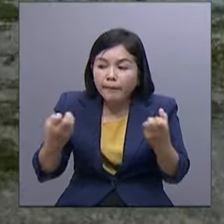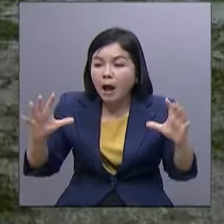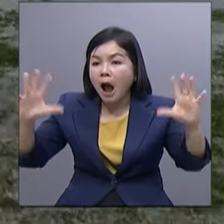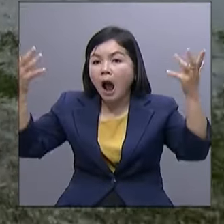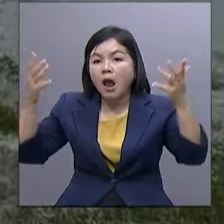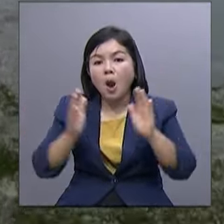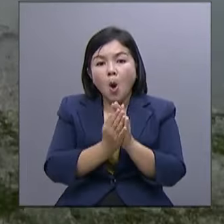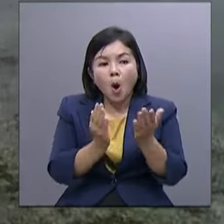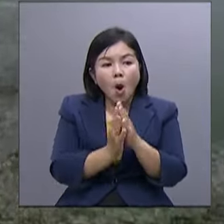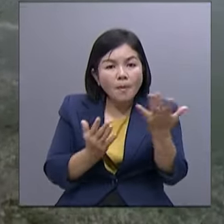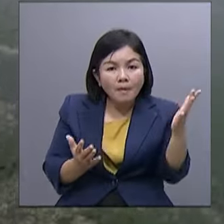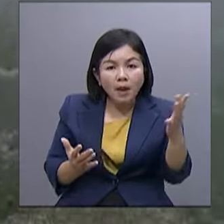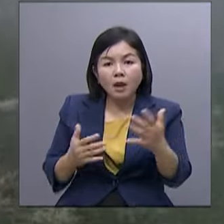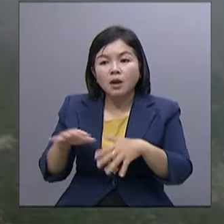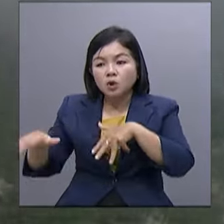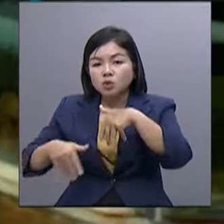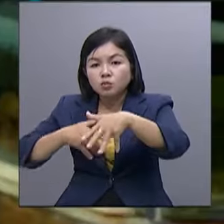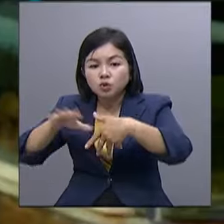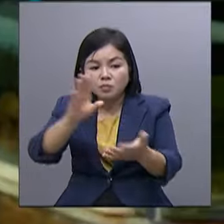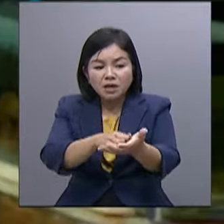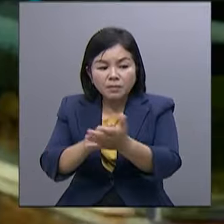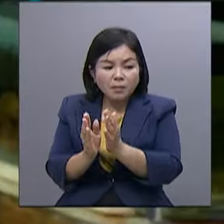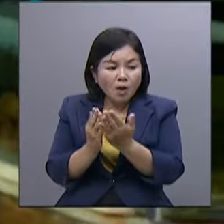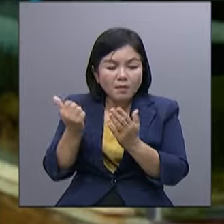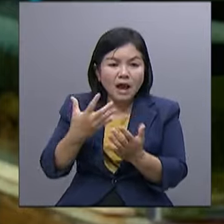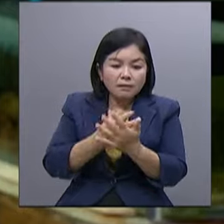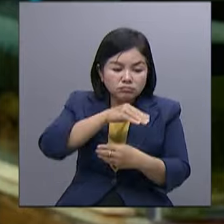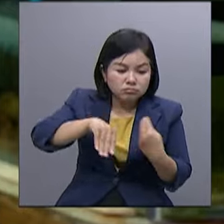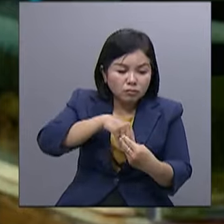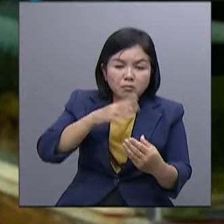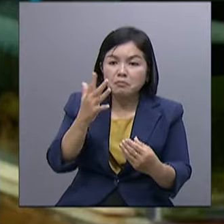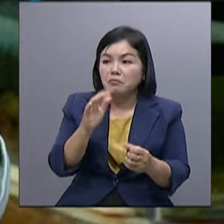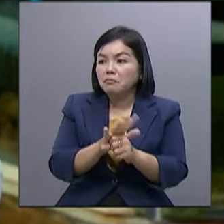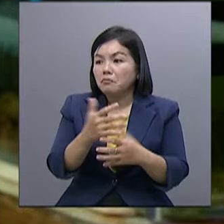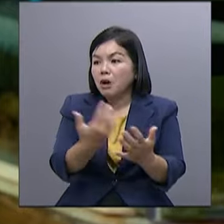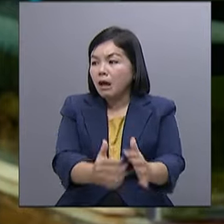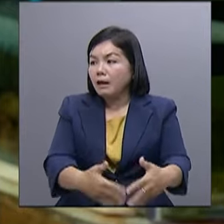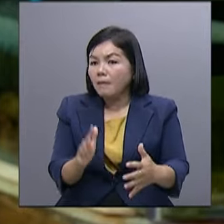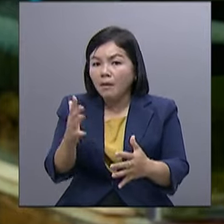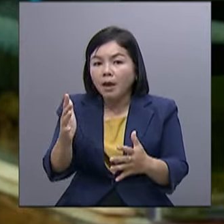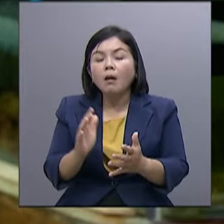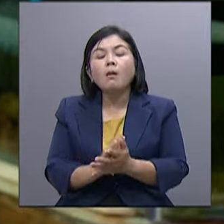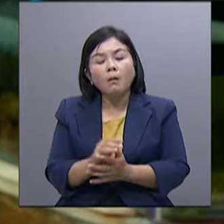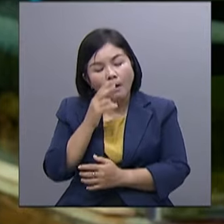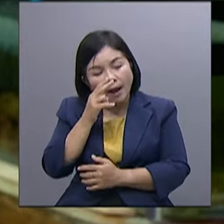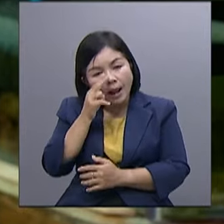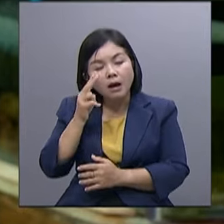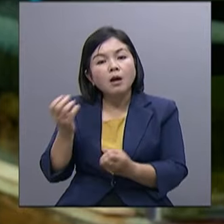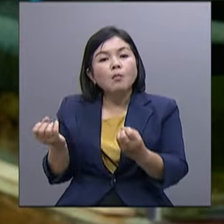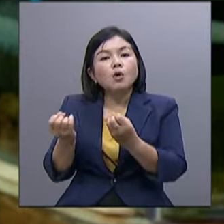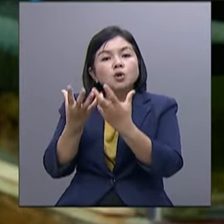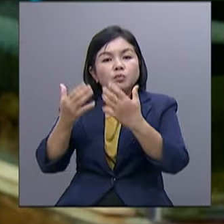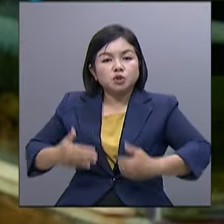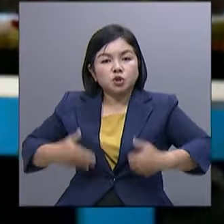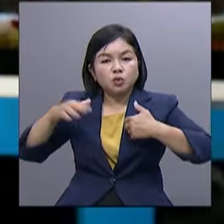หอยชักตีนชาวบ้านก็ขาดรายได้วันไม่รู้กี่ร้อยบาทคือมันย้ำเลยว่าว่าความเป็นระบบนิเวศที่อยู่รอบของหญ้าทะเลเนี่ยสูญ